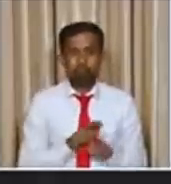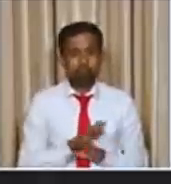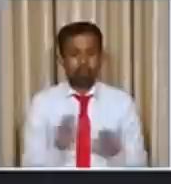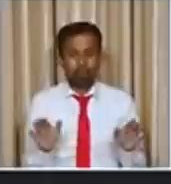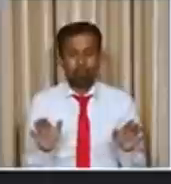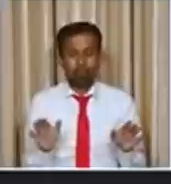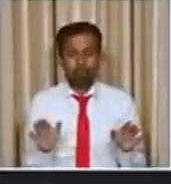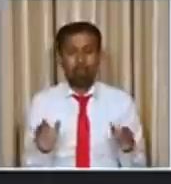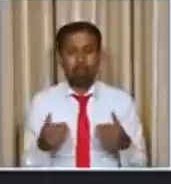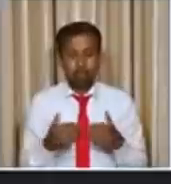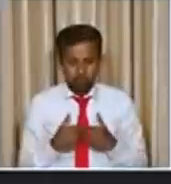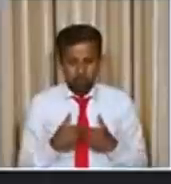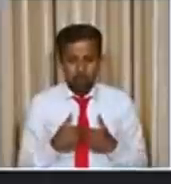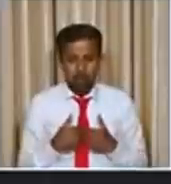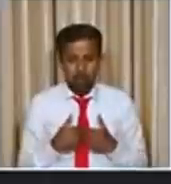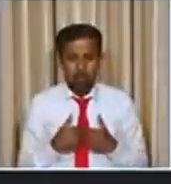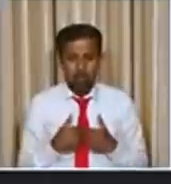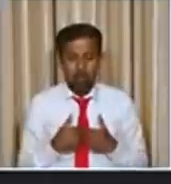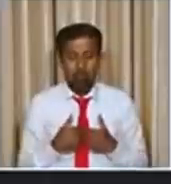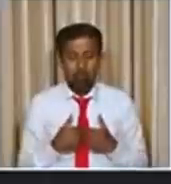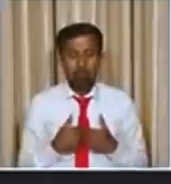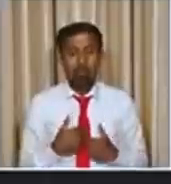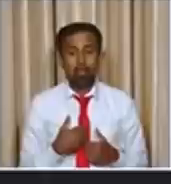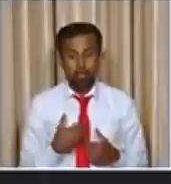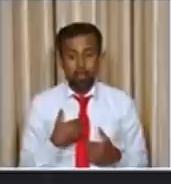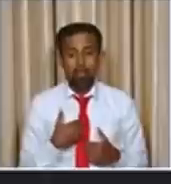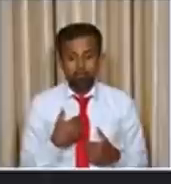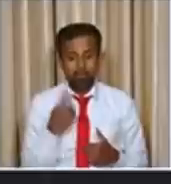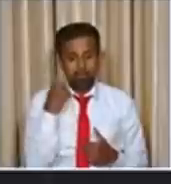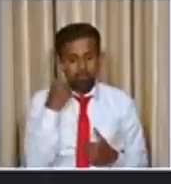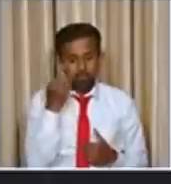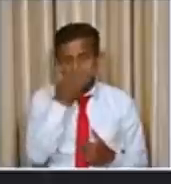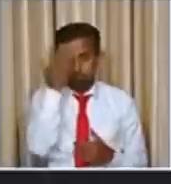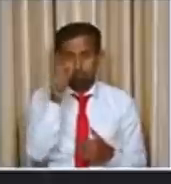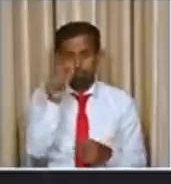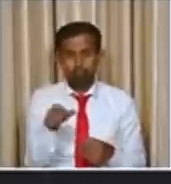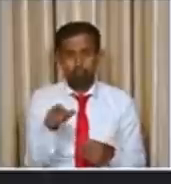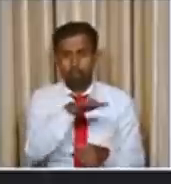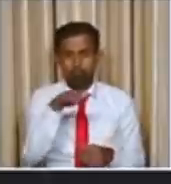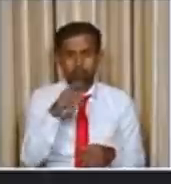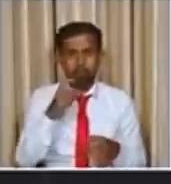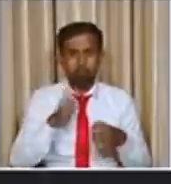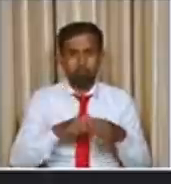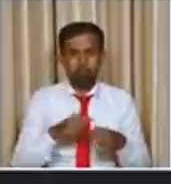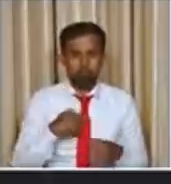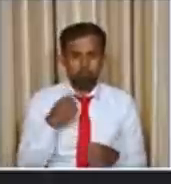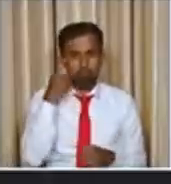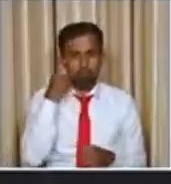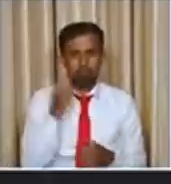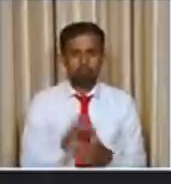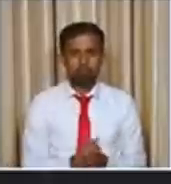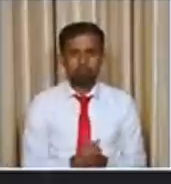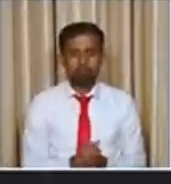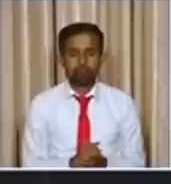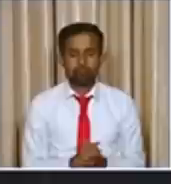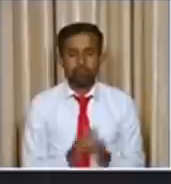தெரியும். நாங்களும் தமிழ் மக்கள் தான் இருக்குது, அவங்களோட பிரச்சனையே நல்லா தெரியும். இப்ப திகாம்பரம் அமைச்சர் இருக்கு, நீங்க இருக்கு, ராதாகிருஷ்ணன்